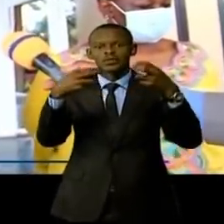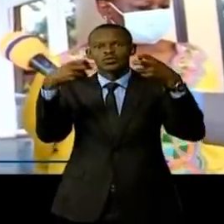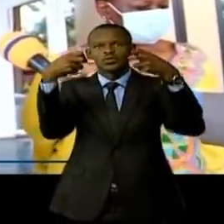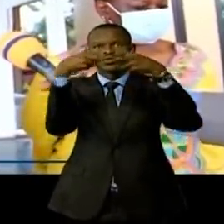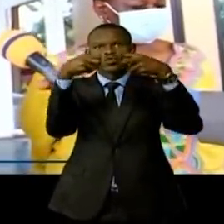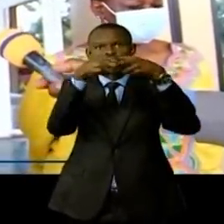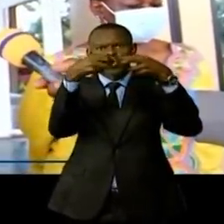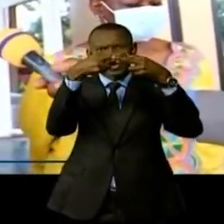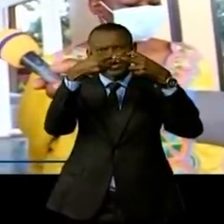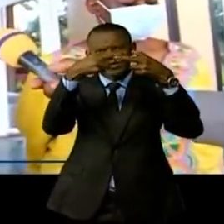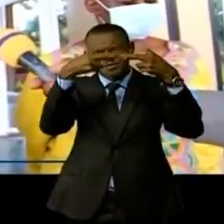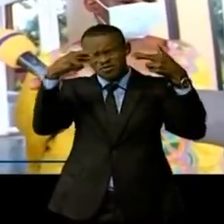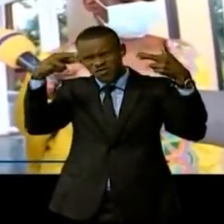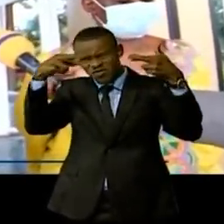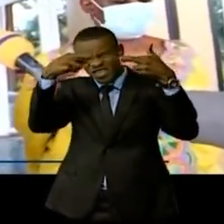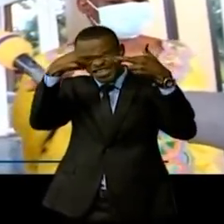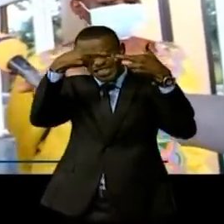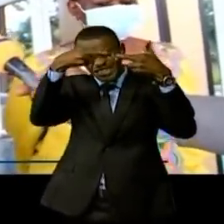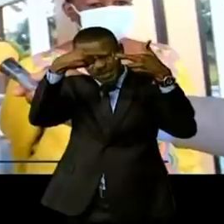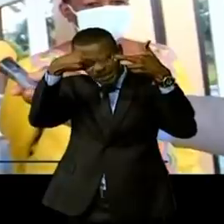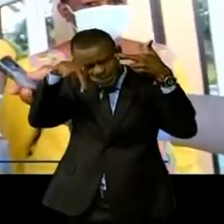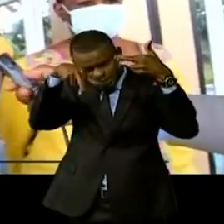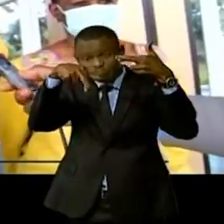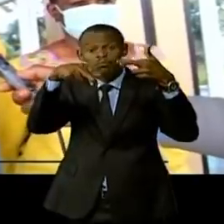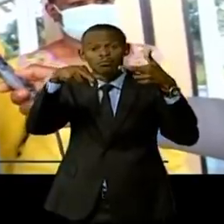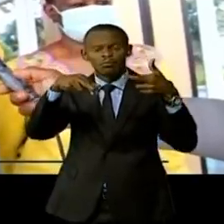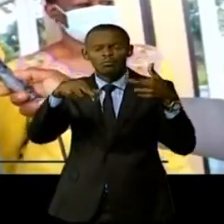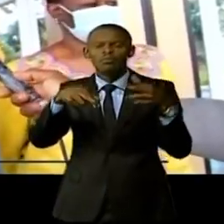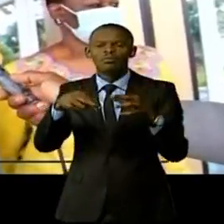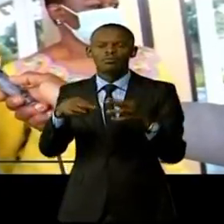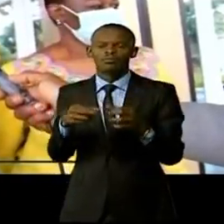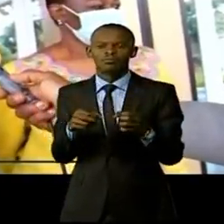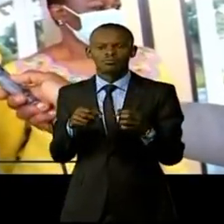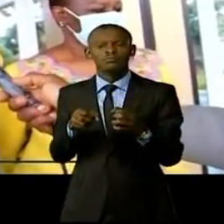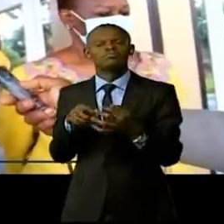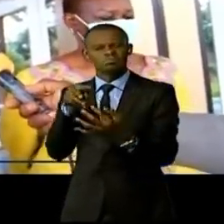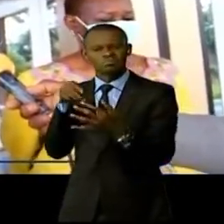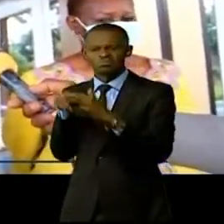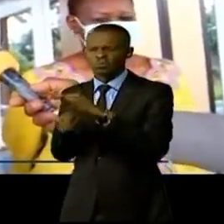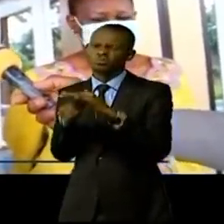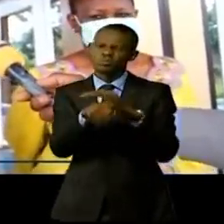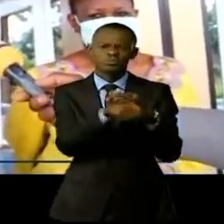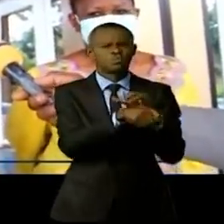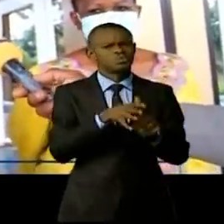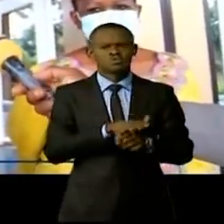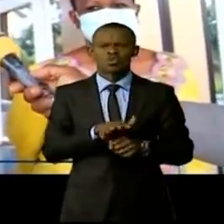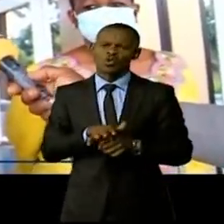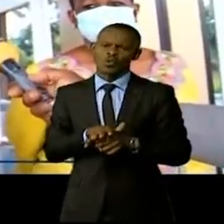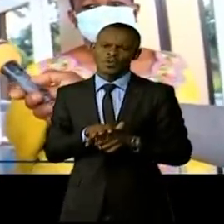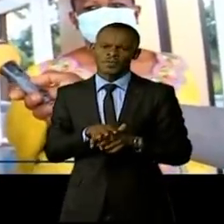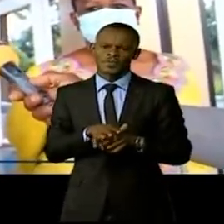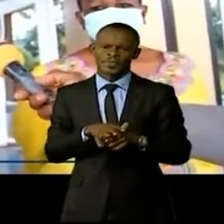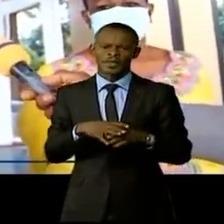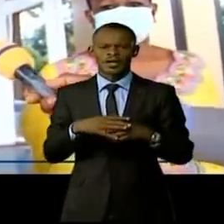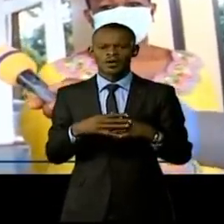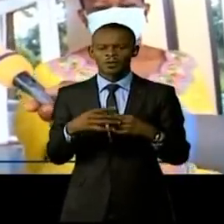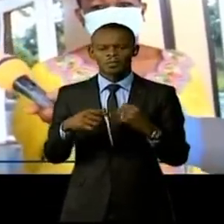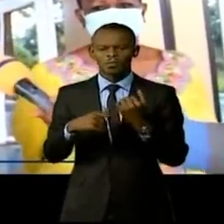pour nous. Et donc j'ai tenu à exprimer nos condoléances. Nous avons aussi parlé d'une échéance très